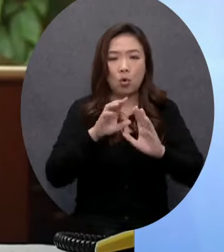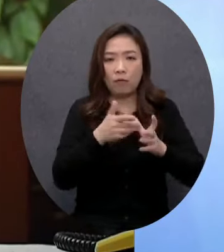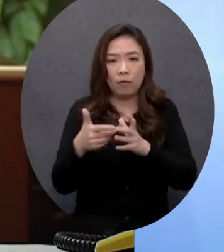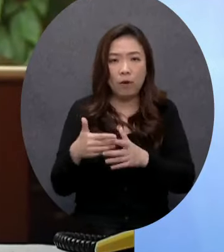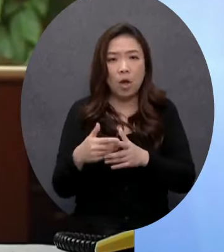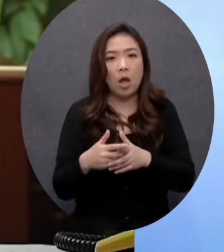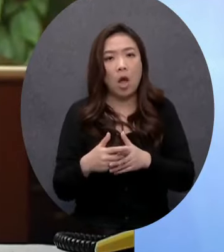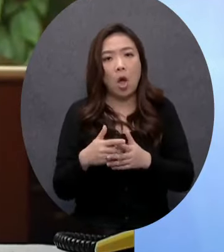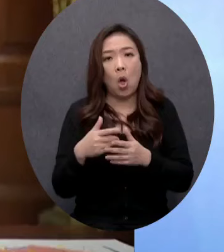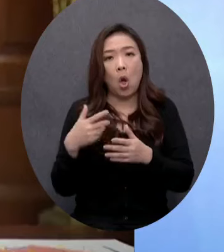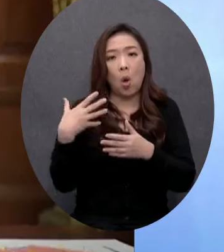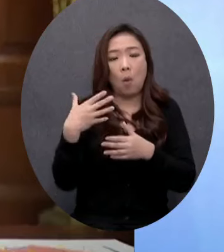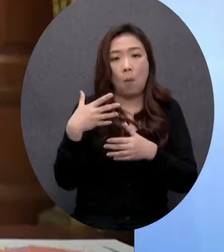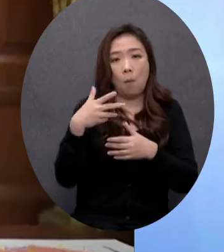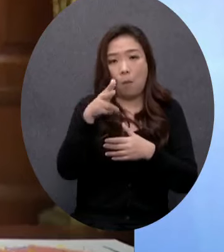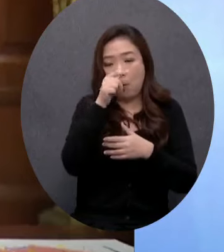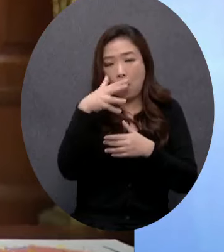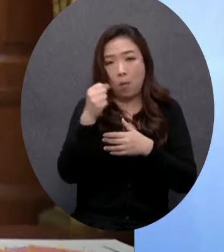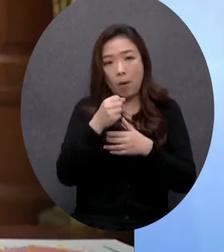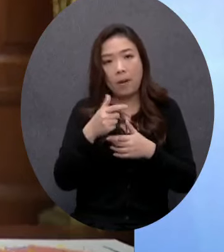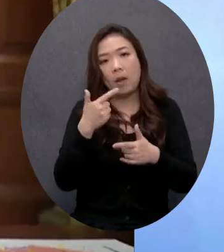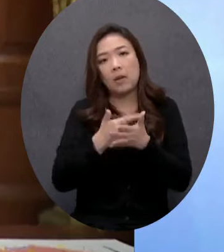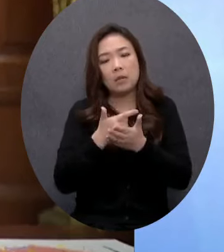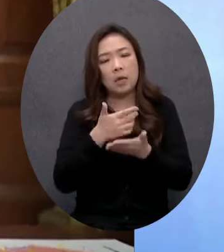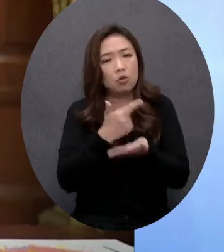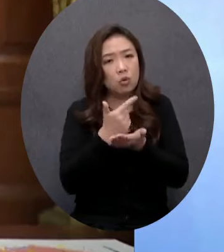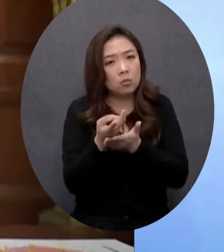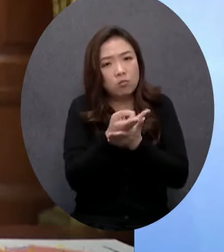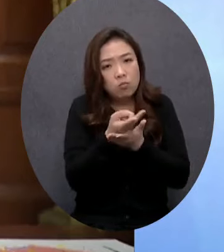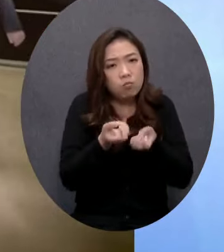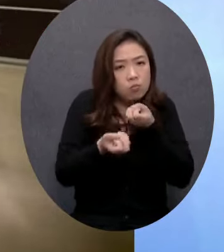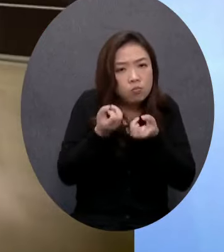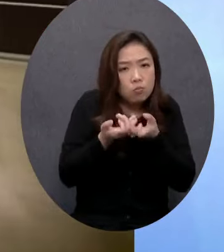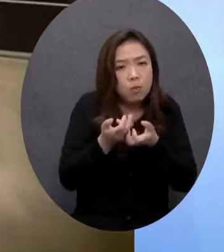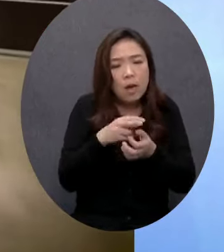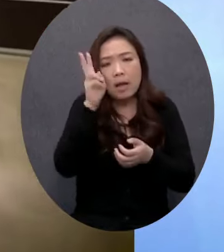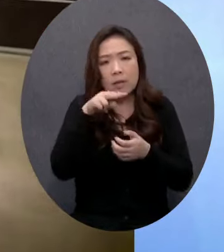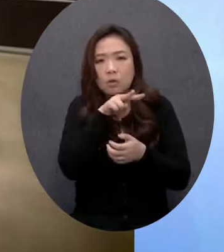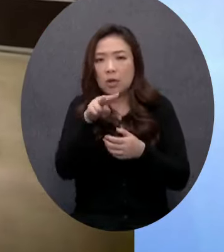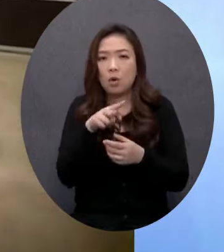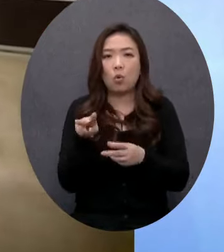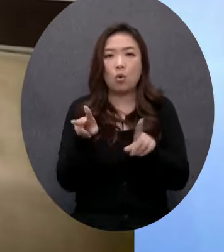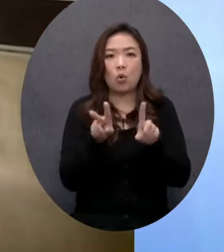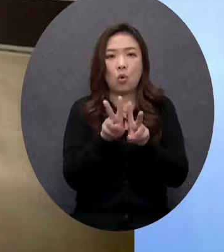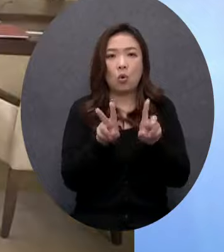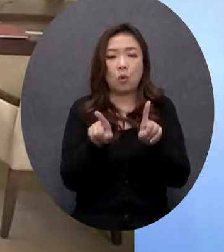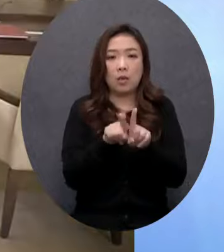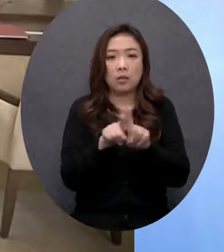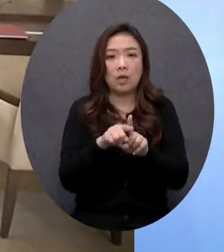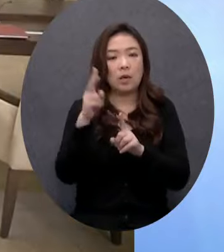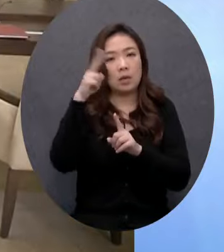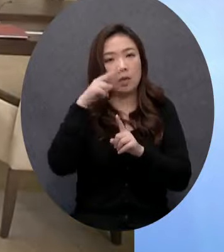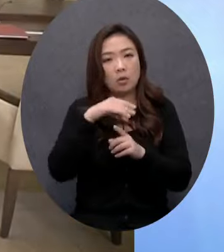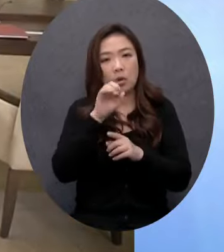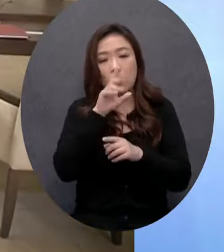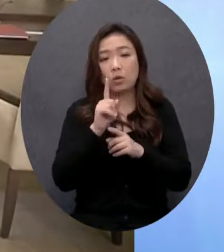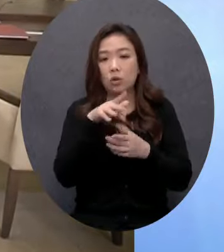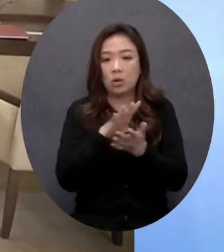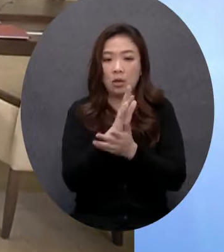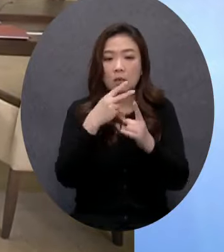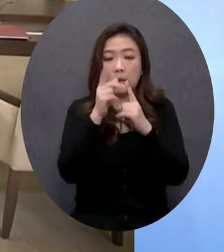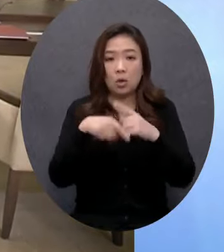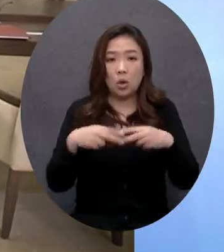邵伊古的意见，镜头前两人经常形影不离，好似是在去年十一月，普京在莫斯科会